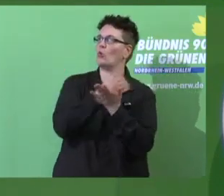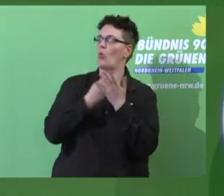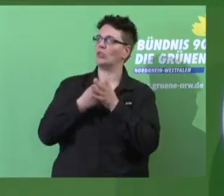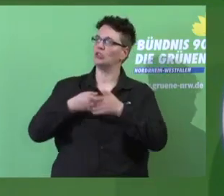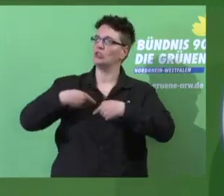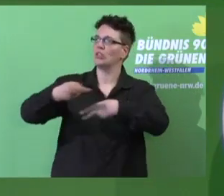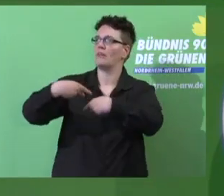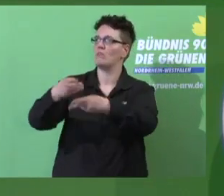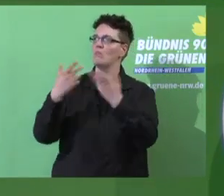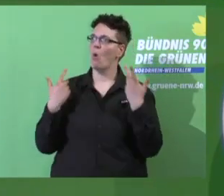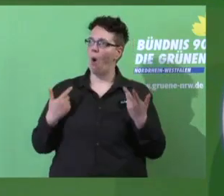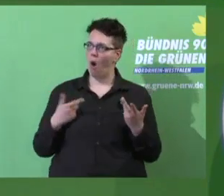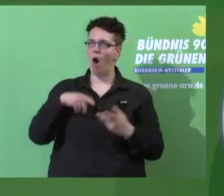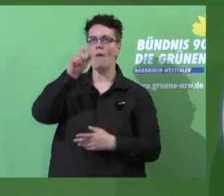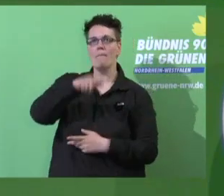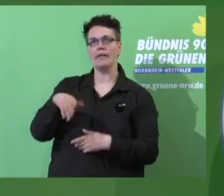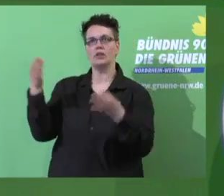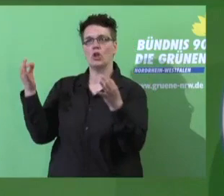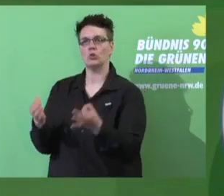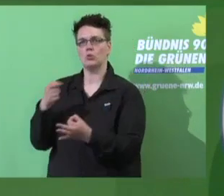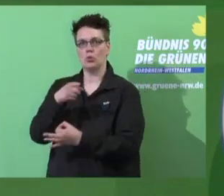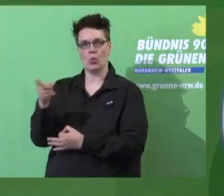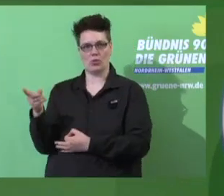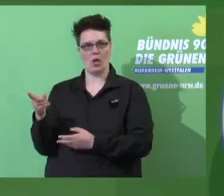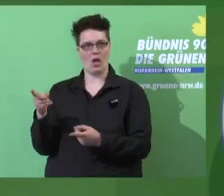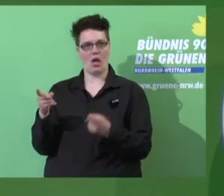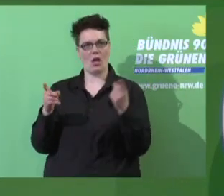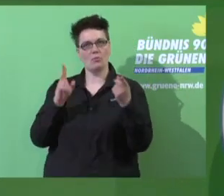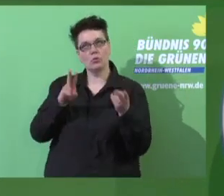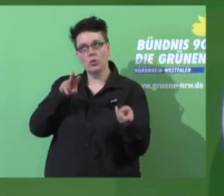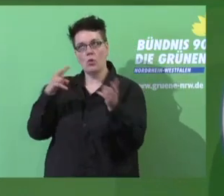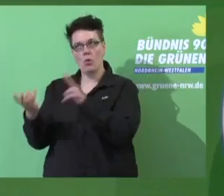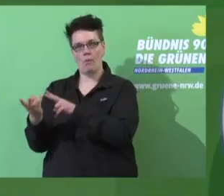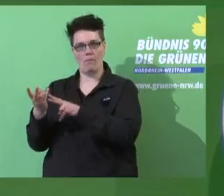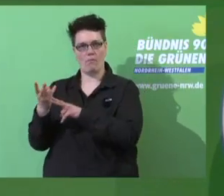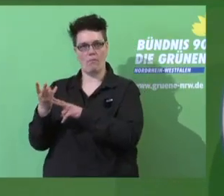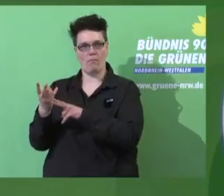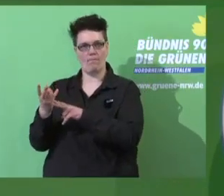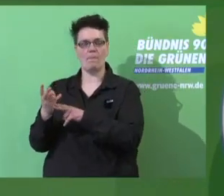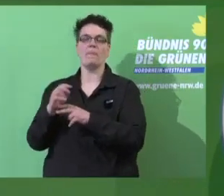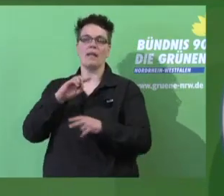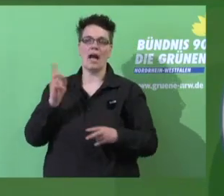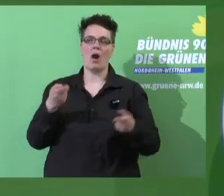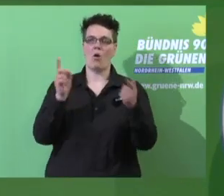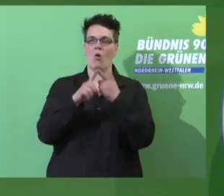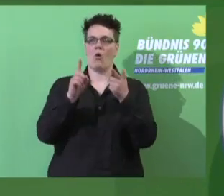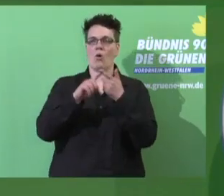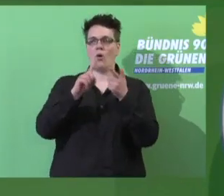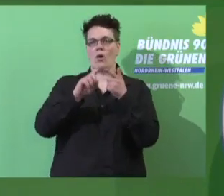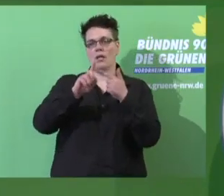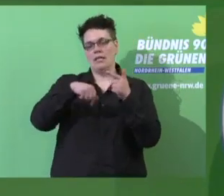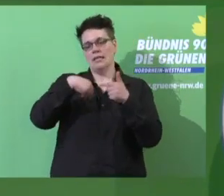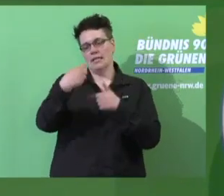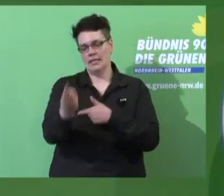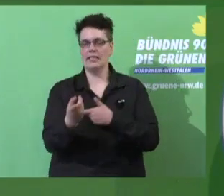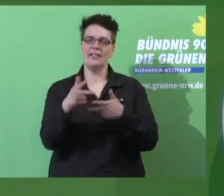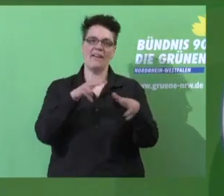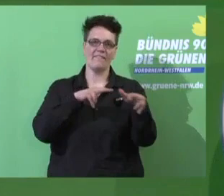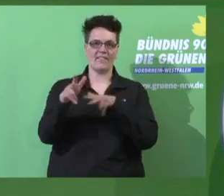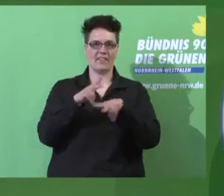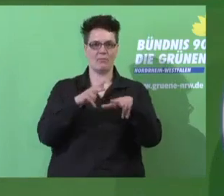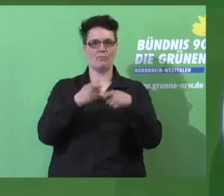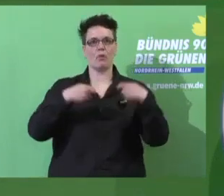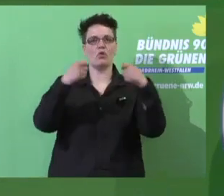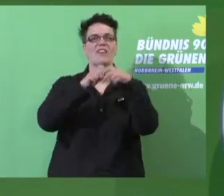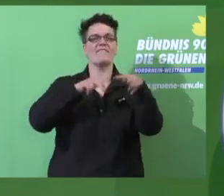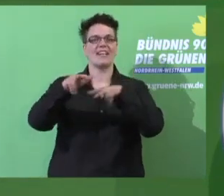Des Weiteren ist in der nächsten Legislatur steht der nächste Bundesverkehrswegeplan an. Der Bundesverkehrswegeplan ist